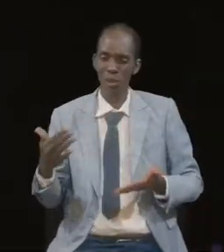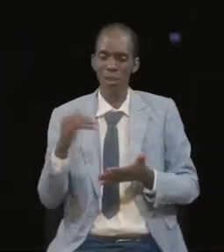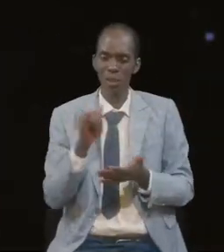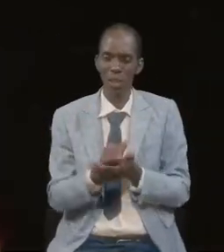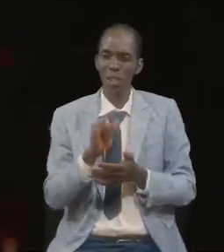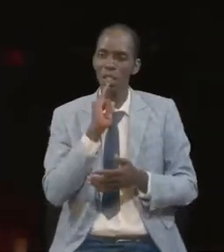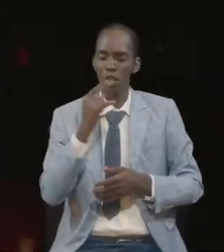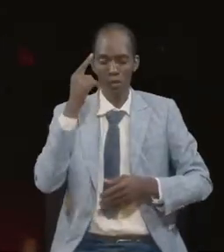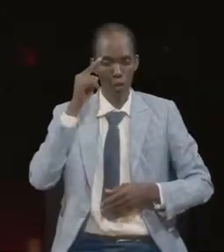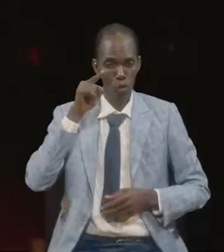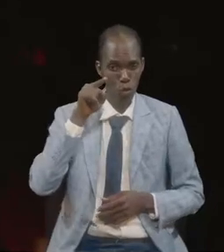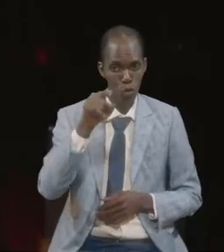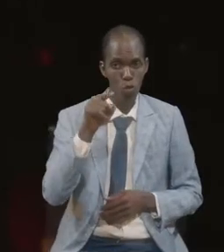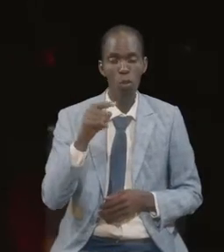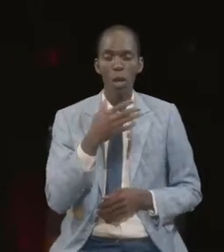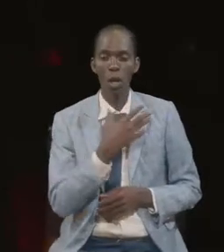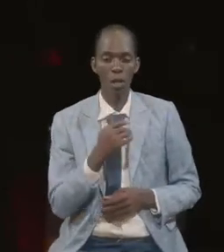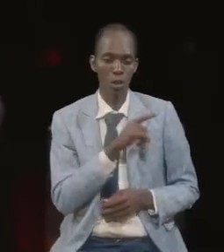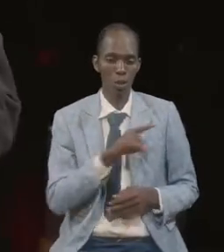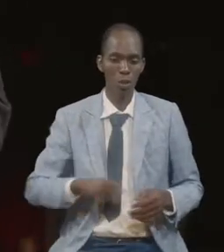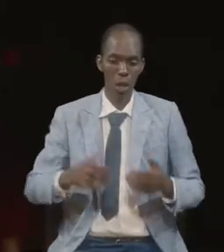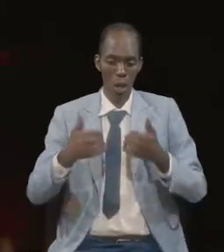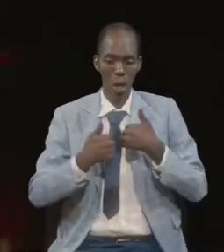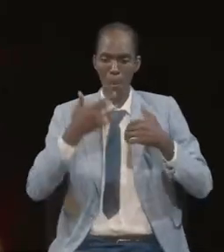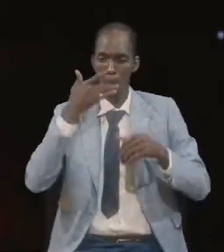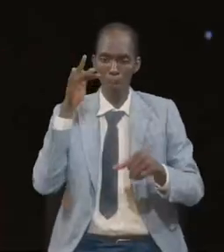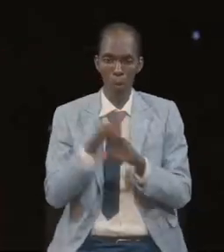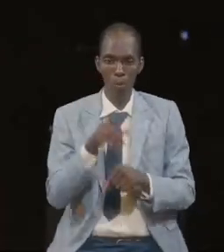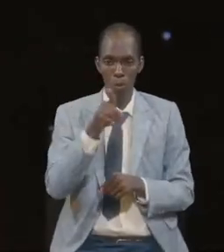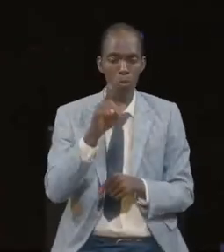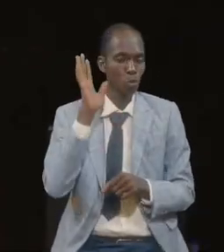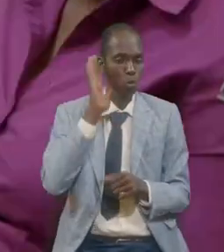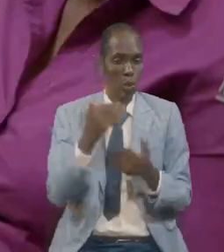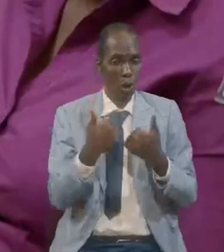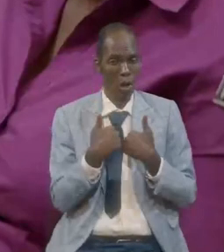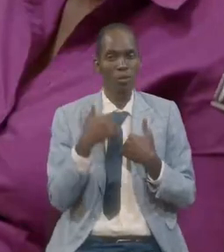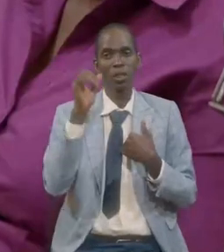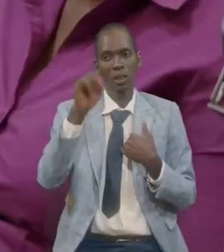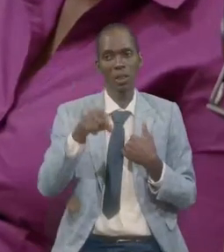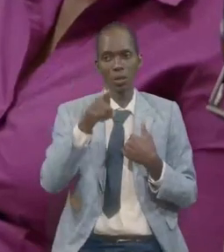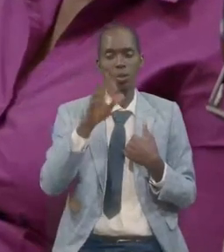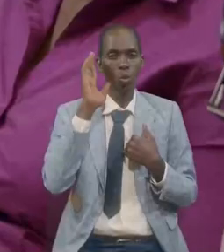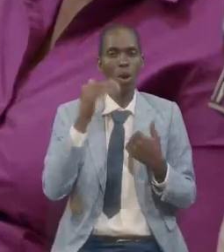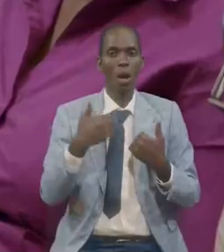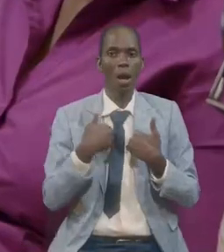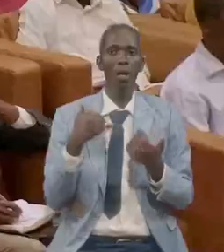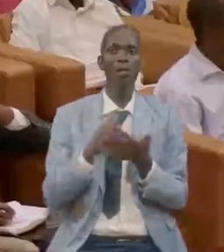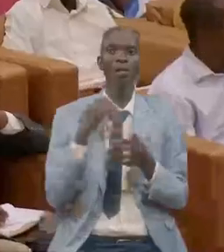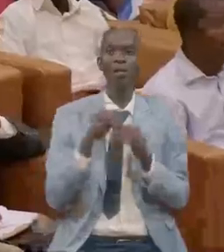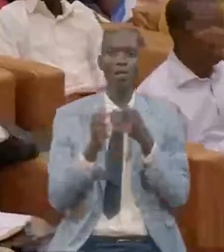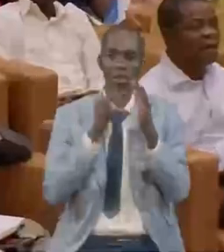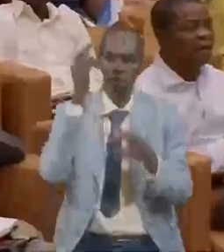a promis et vous savez que vous en aurez. Oui, vous en aurez. Vous en aurez.